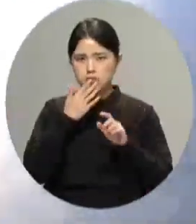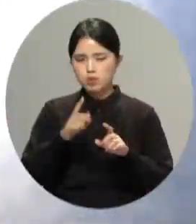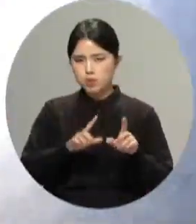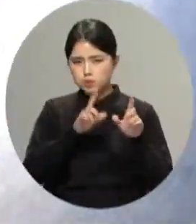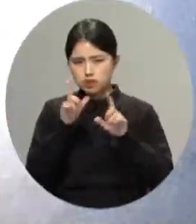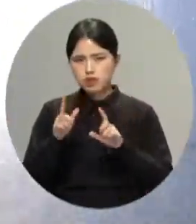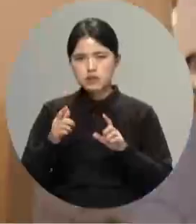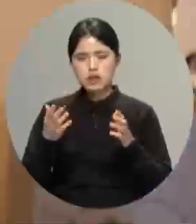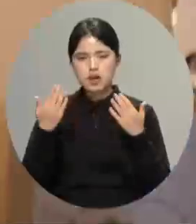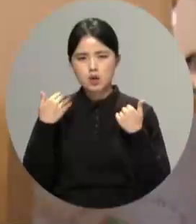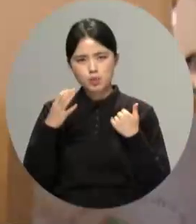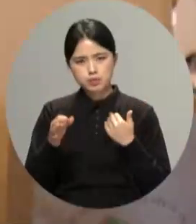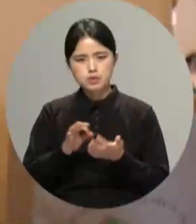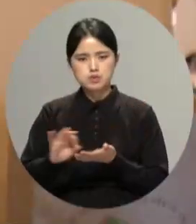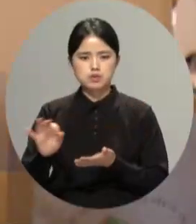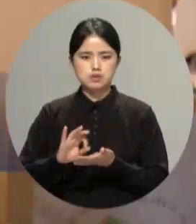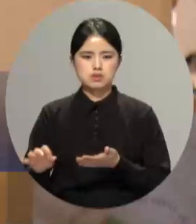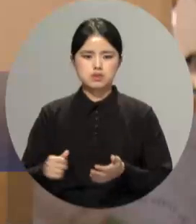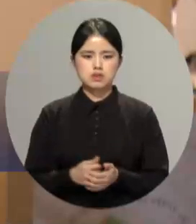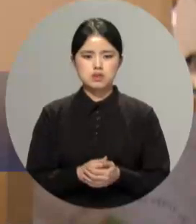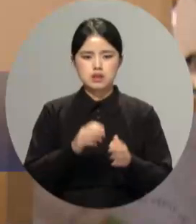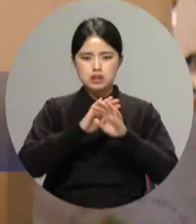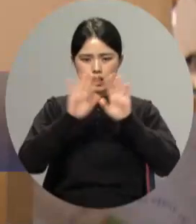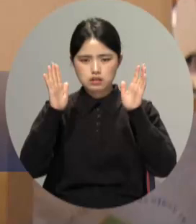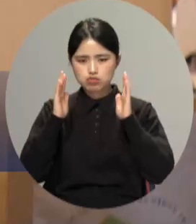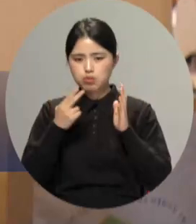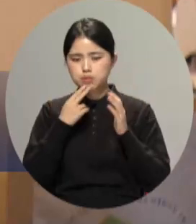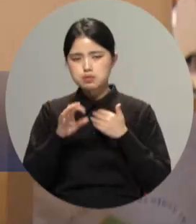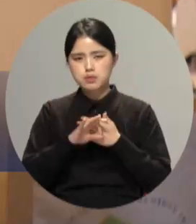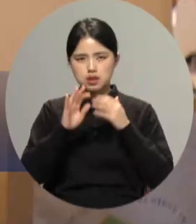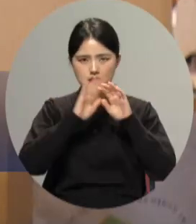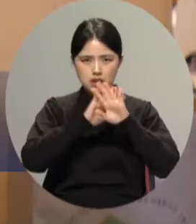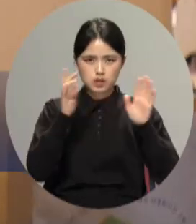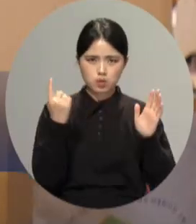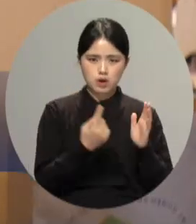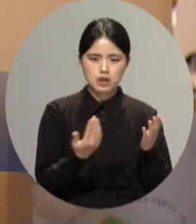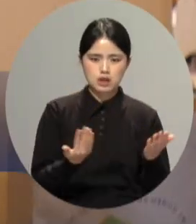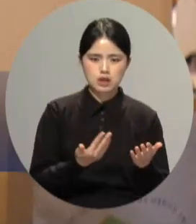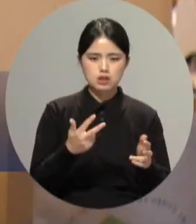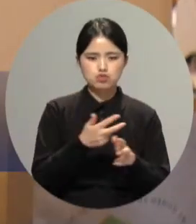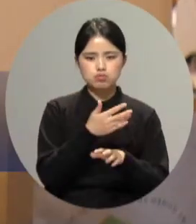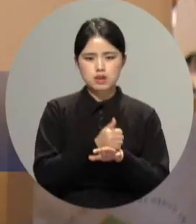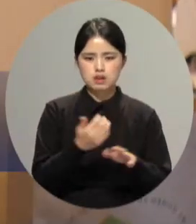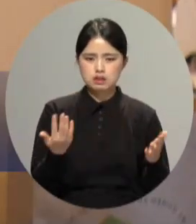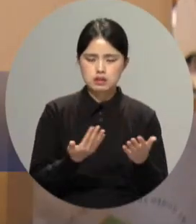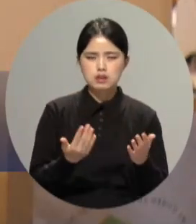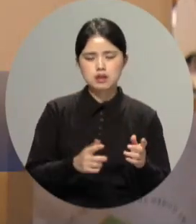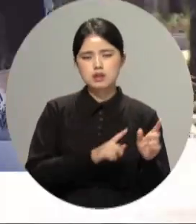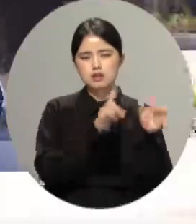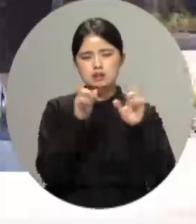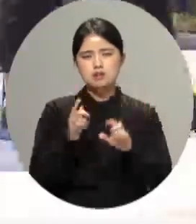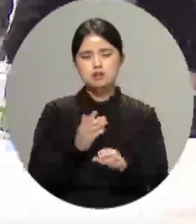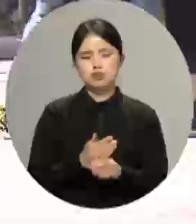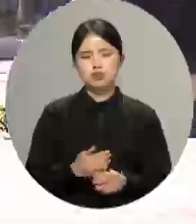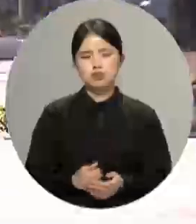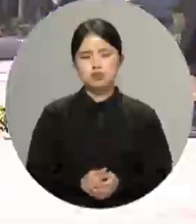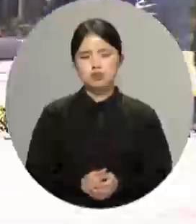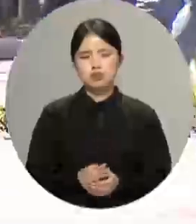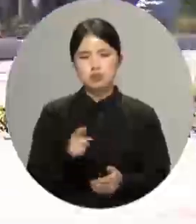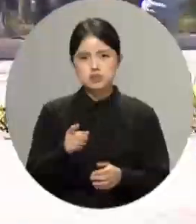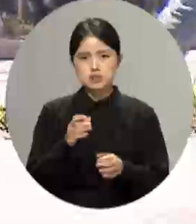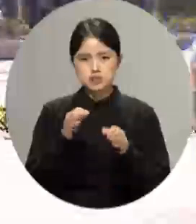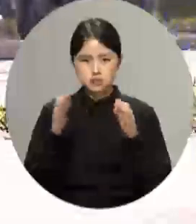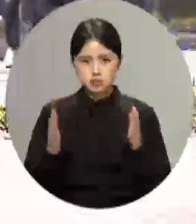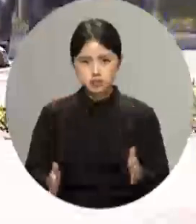쓰입니다. 낮에 수업 없으면 낮에도 알바하고 주말에도 하고 이렇게 다 생활하고 있는 것 같아요. 네. 그간